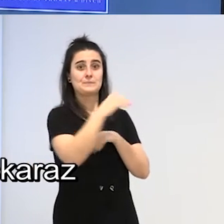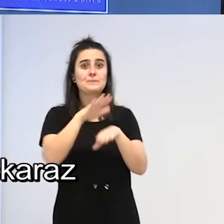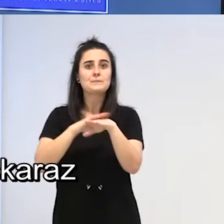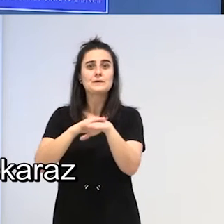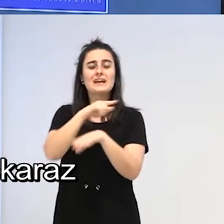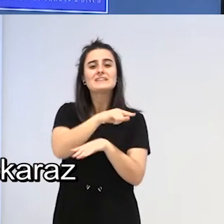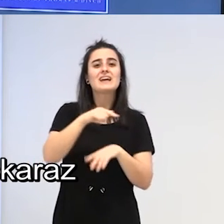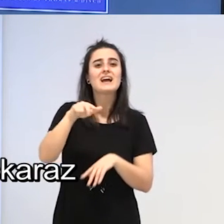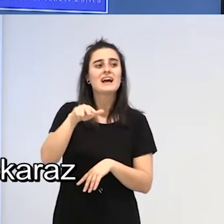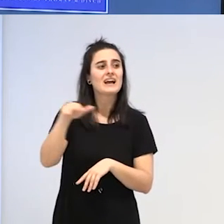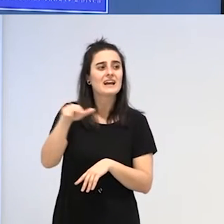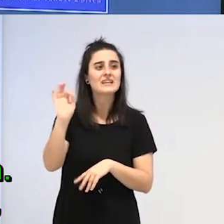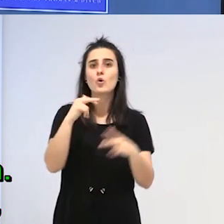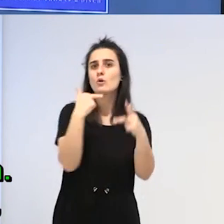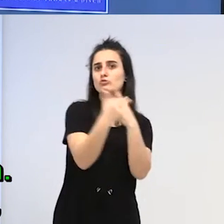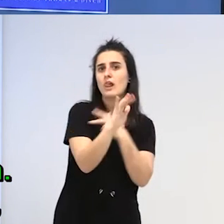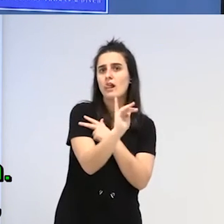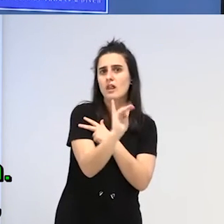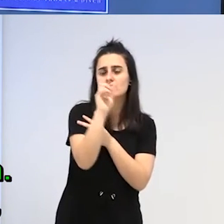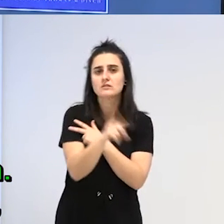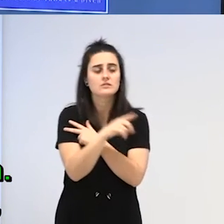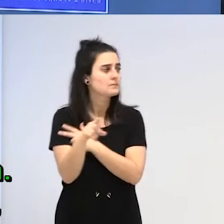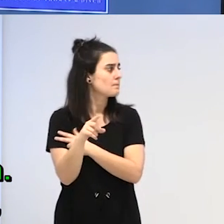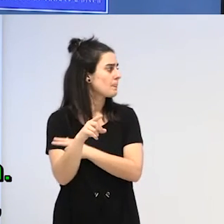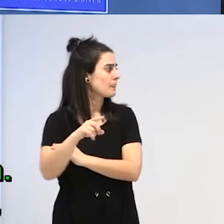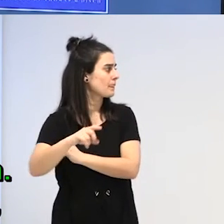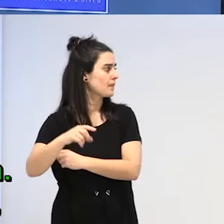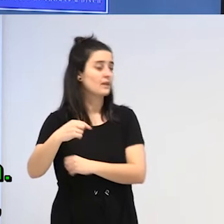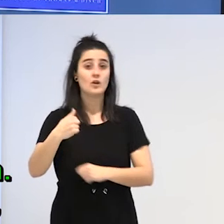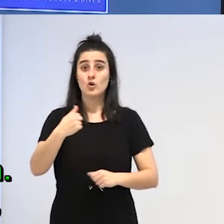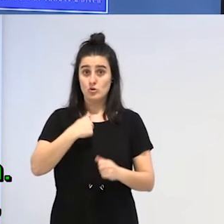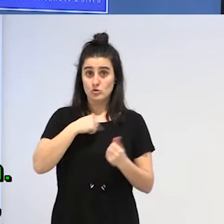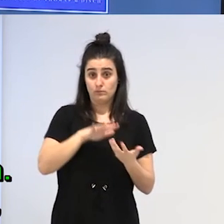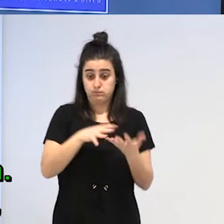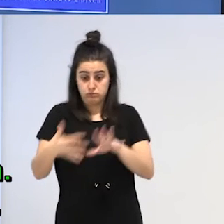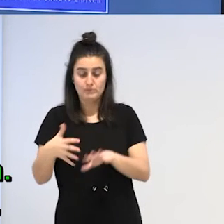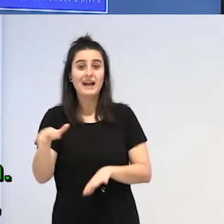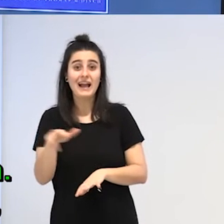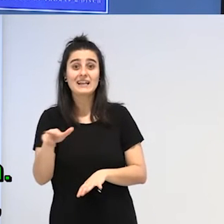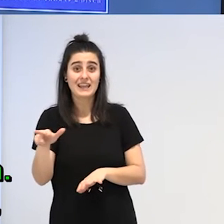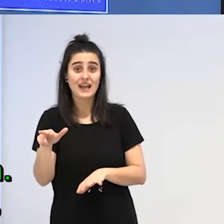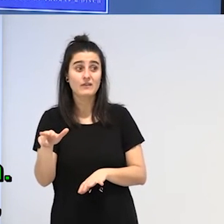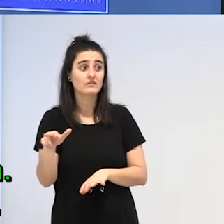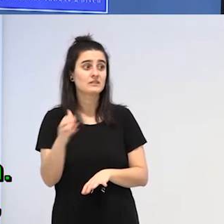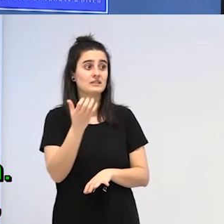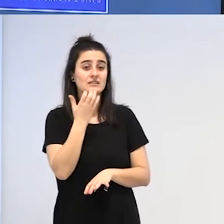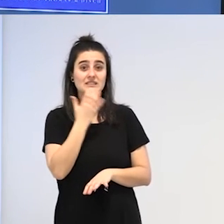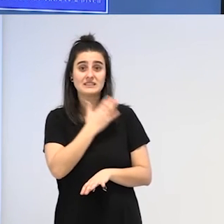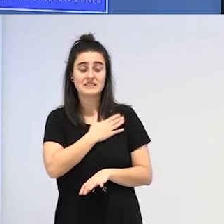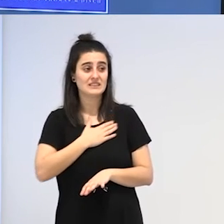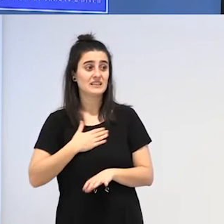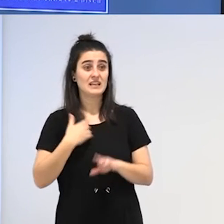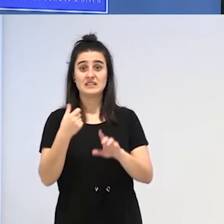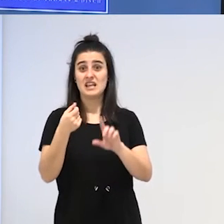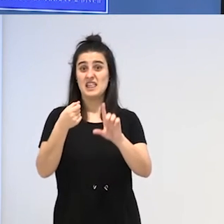gaztelaniaz edo ikusten dago? Hau gaztelera, bueno, gaztelaniara neuk itzuli nuen, nahi baduzu, imeia eman, eta